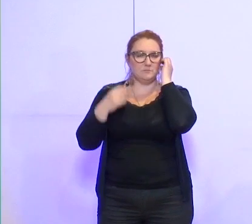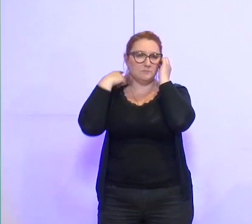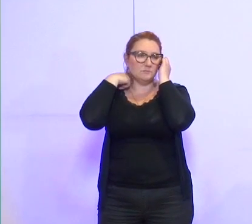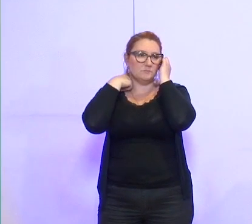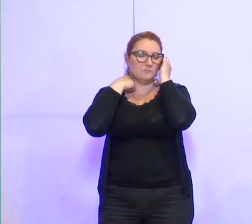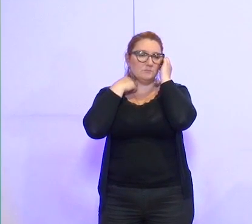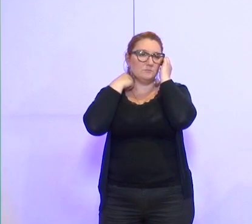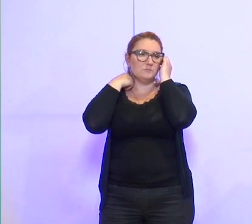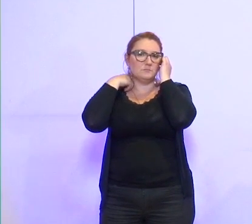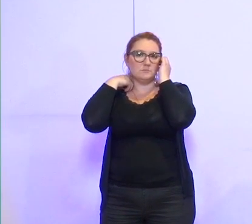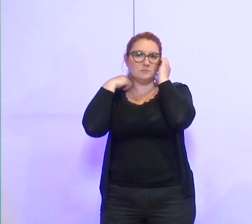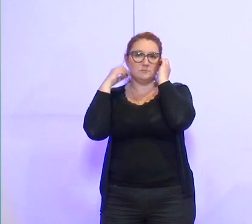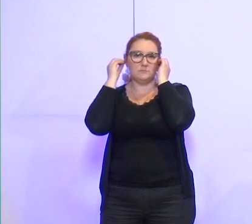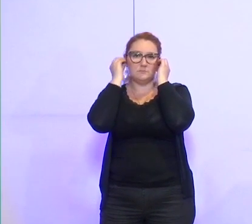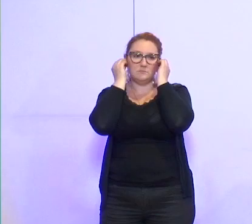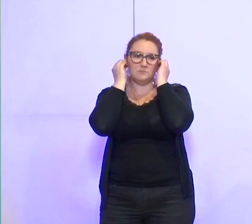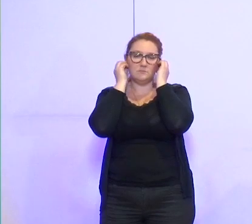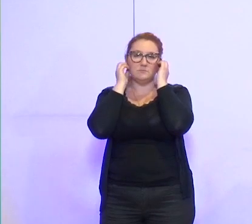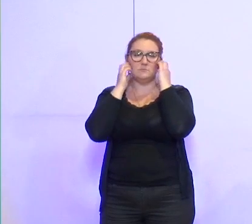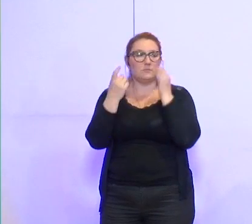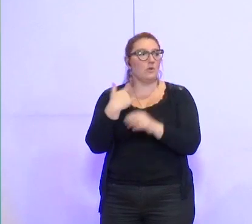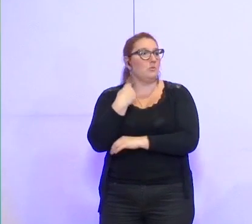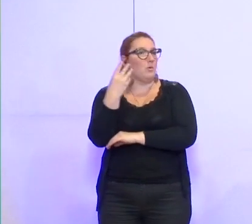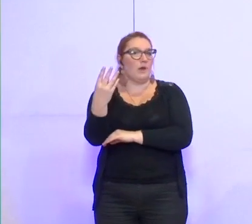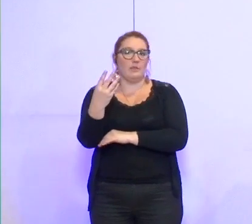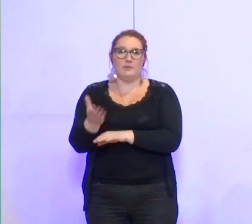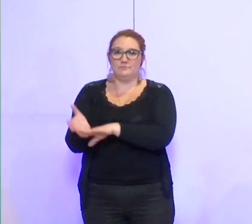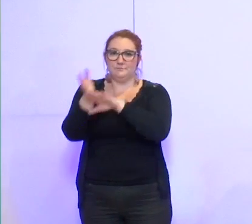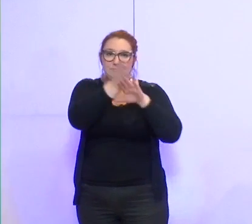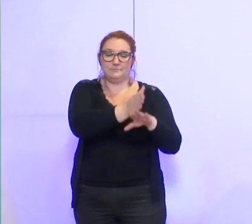Nous passons à la délibération numéro 4.